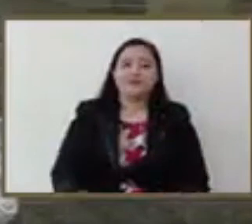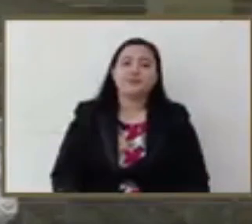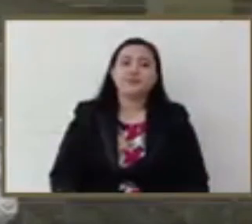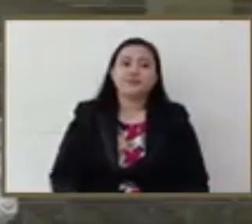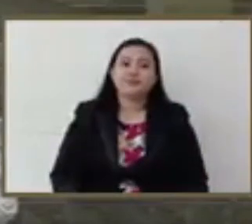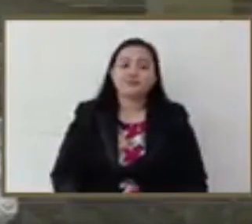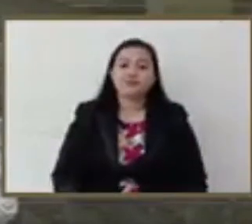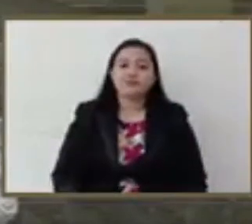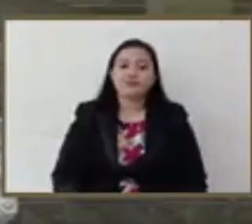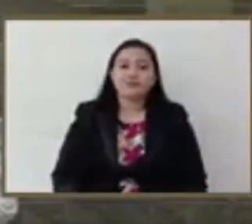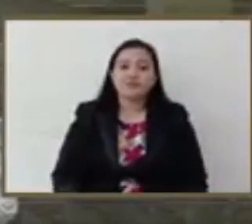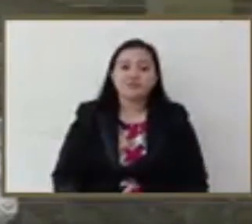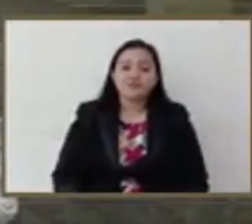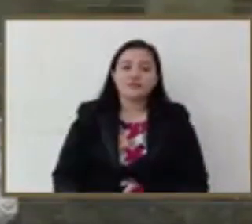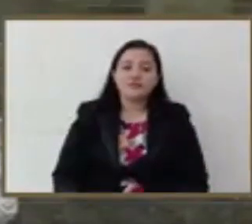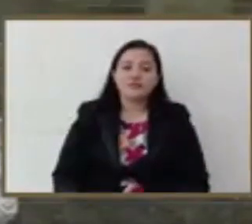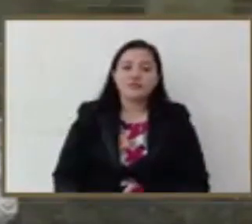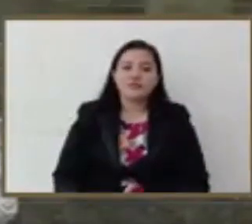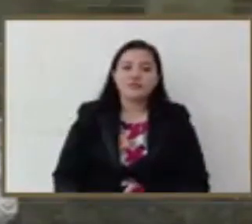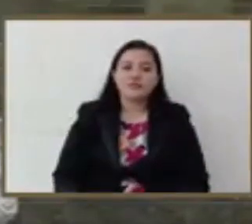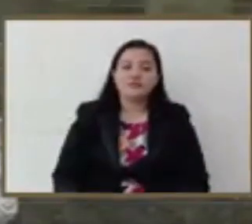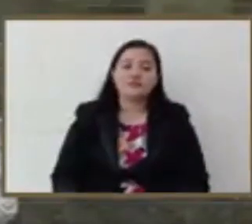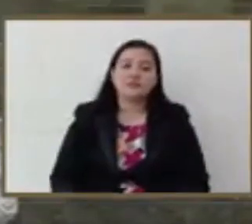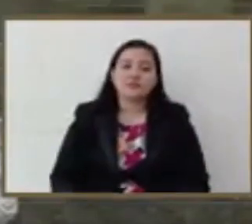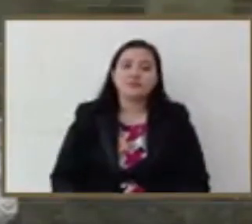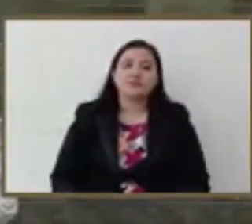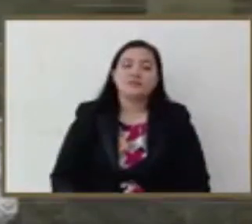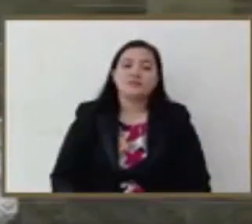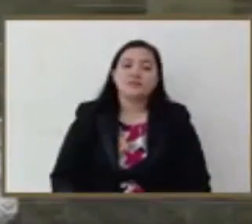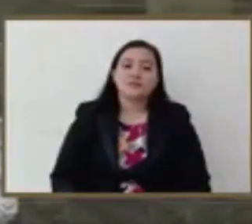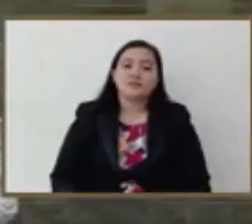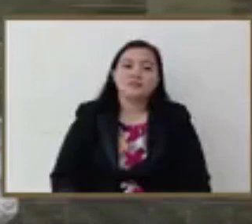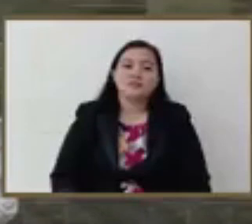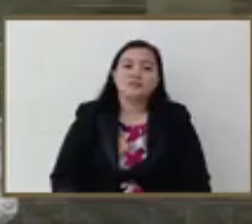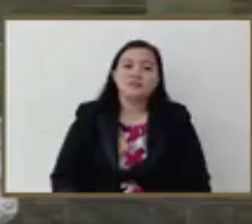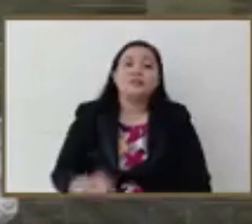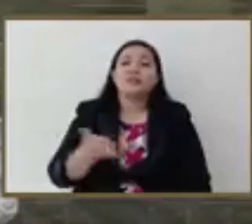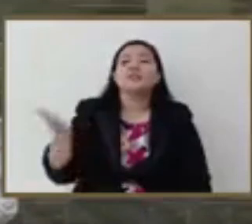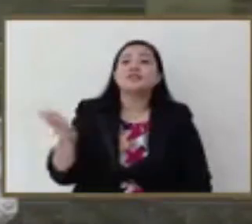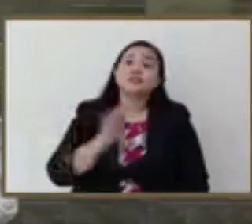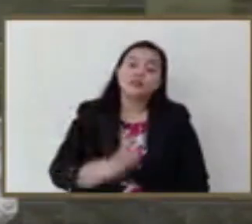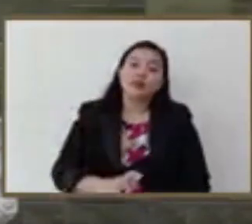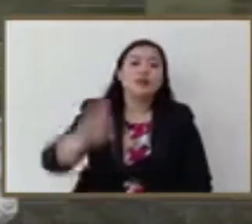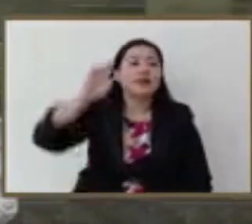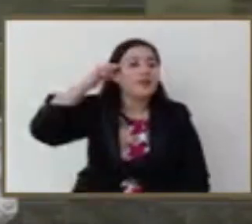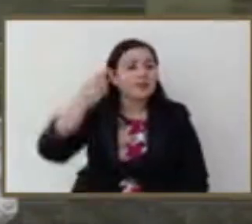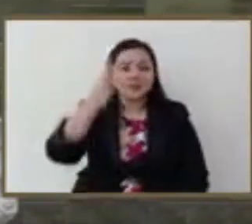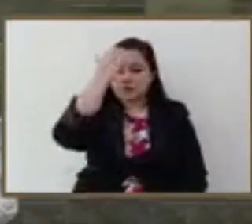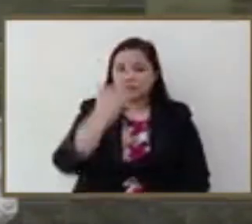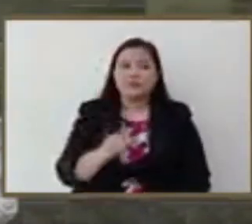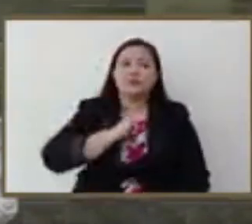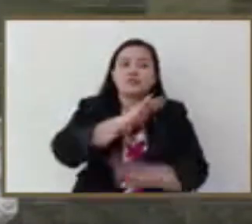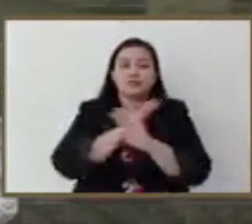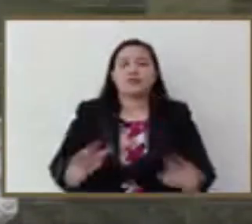Brethren, this is the reasons why I don't want to miss the church. I don't want to miss the